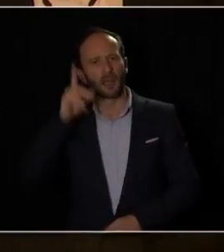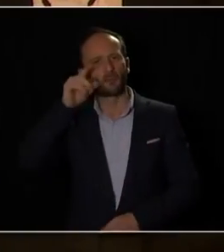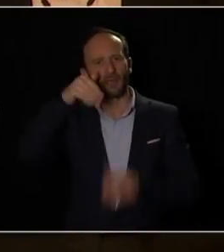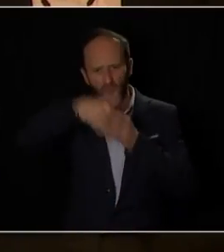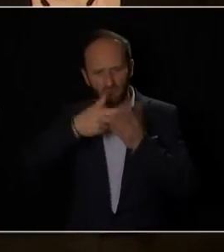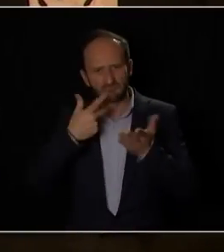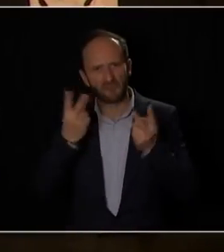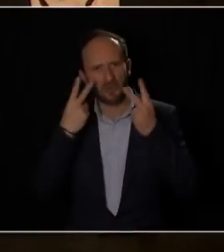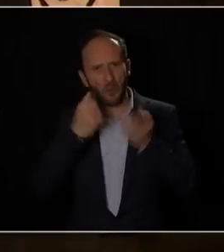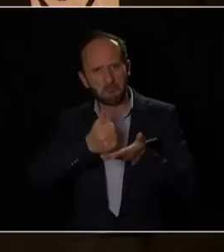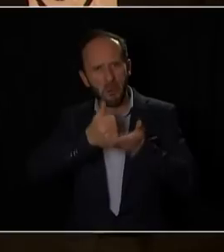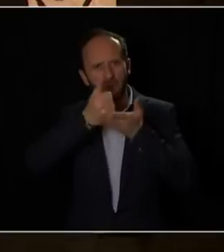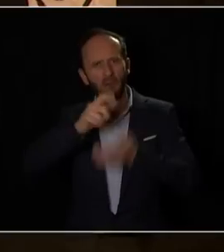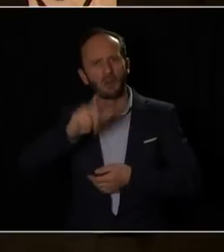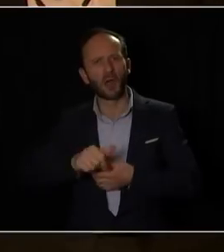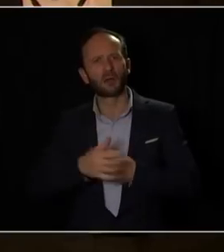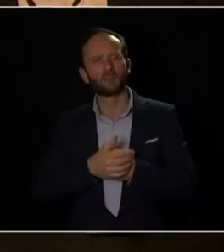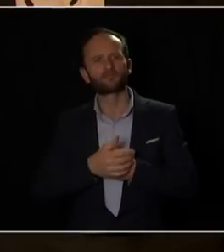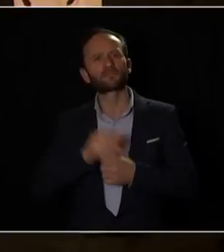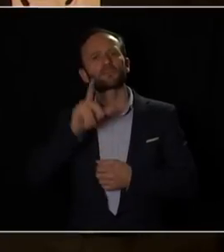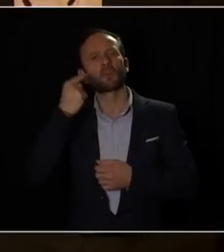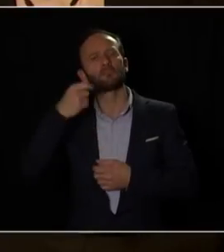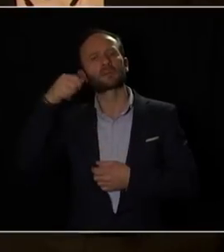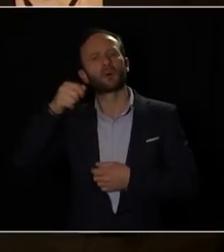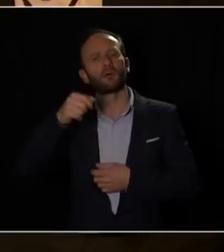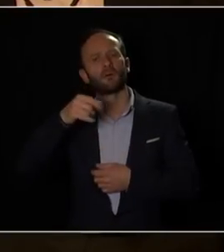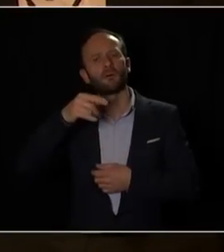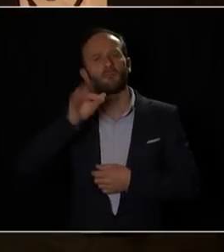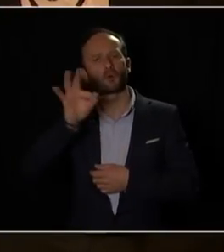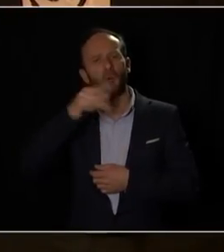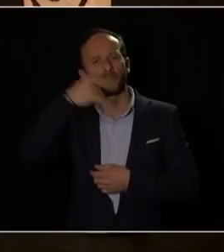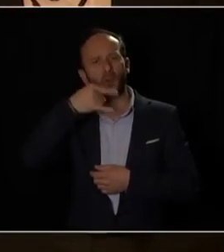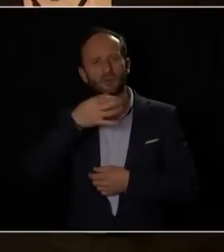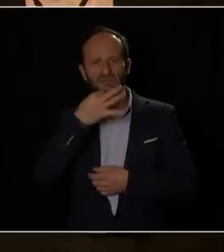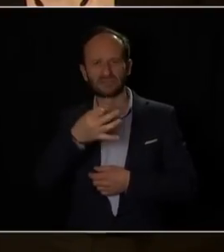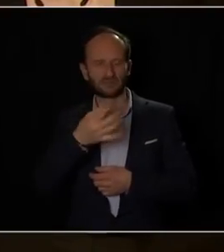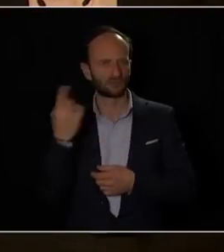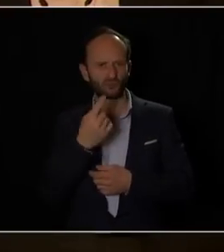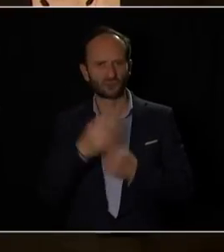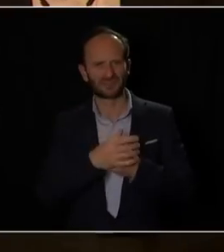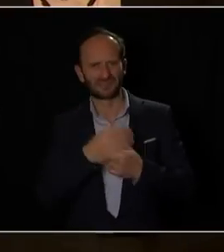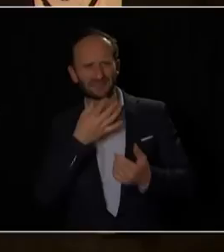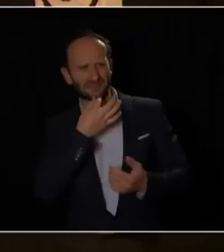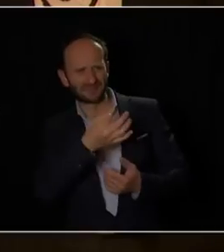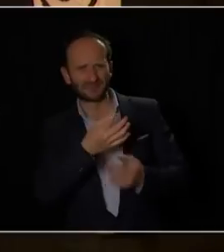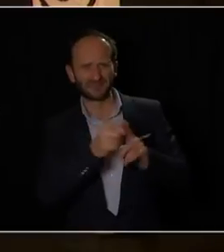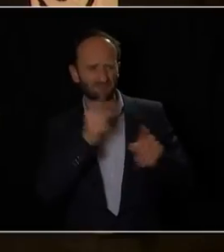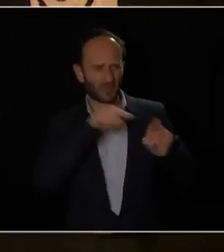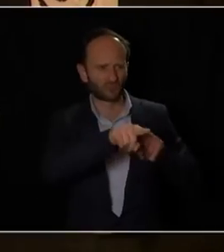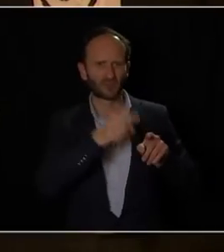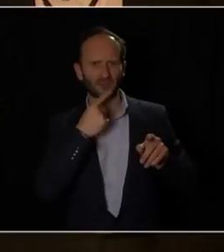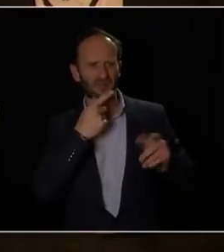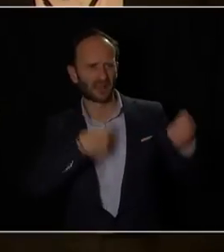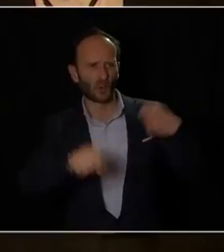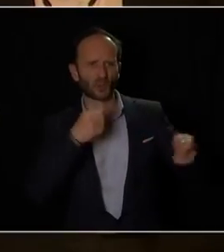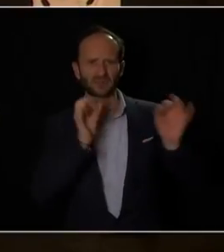porte des valeurs. Et comme le disait François Mitterrand, chaque fois que je vois l'injustice et l'intolérance avancer, je pense